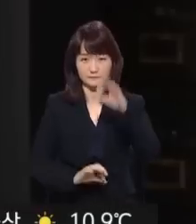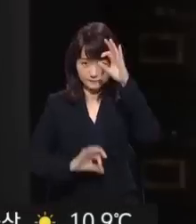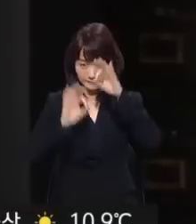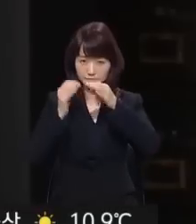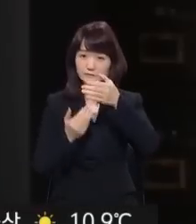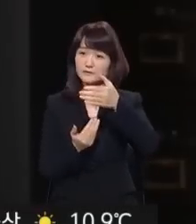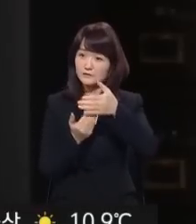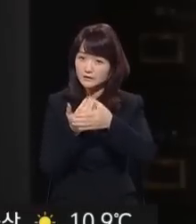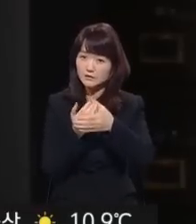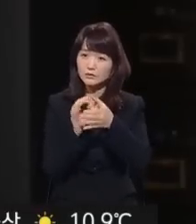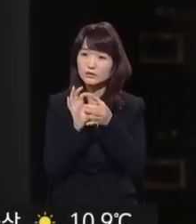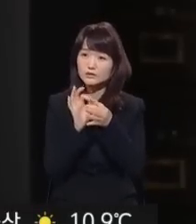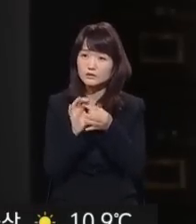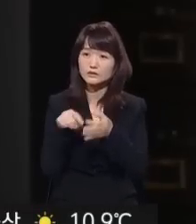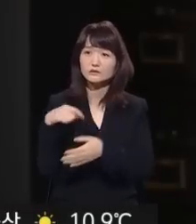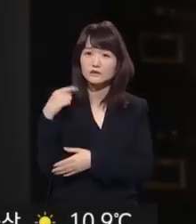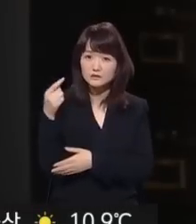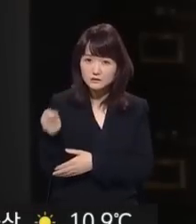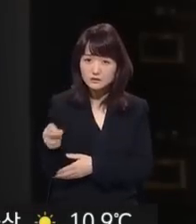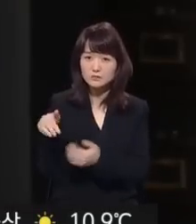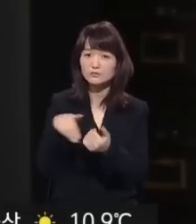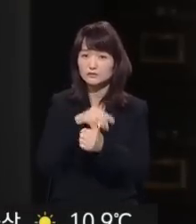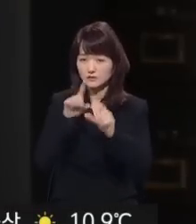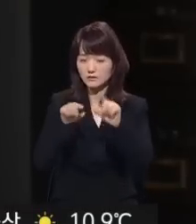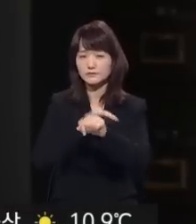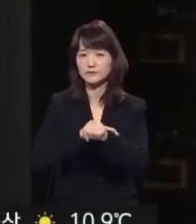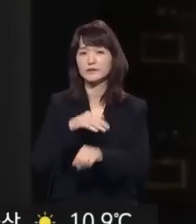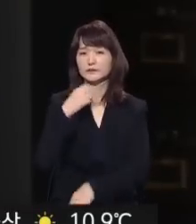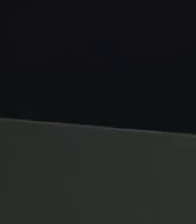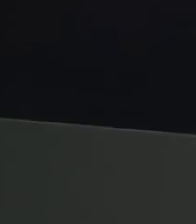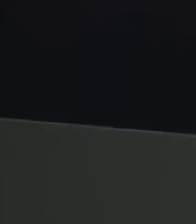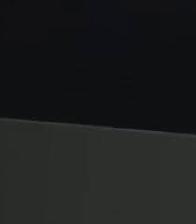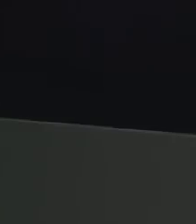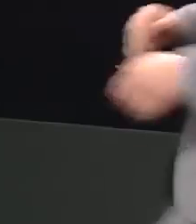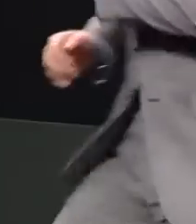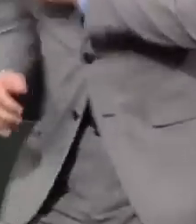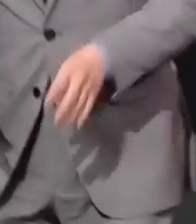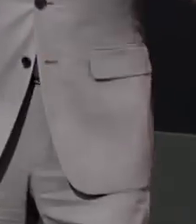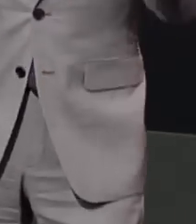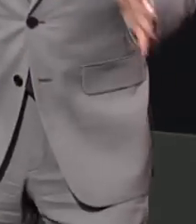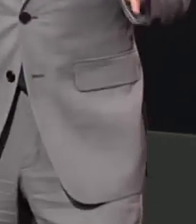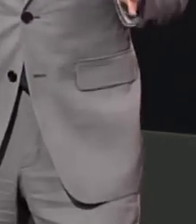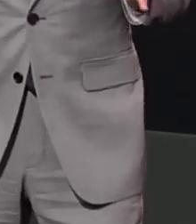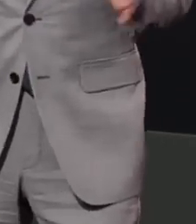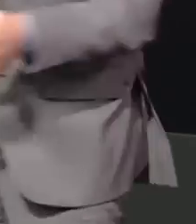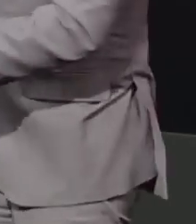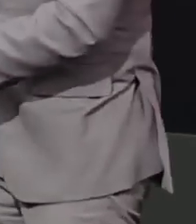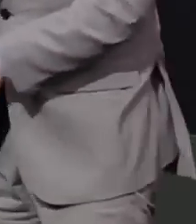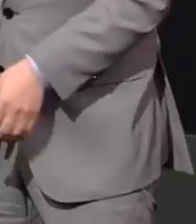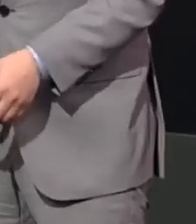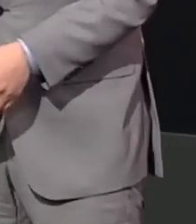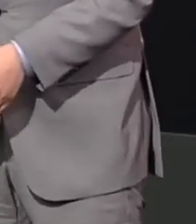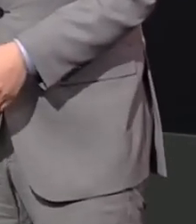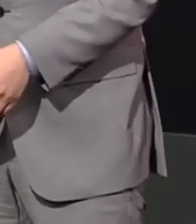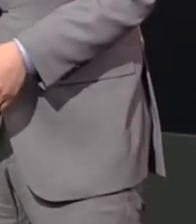어떤 후속 진행 상황을 챙겨 보도록 하겠습니다 아직